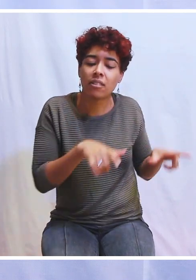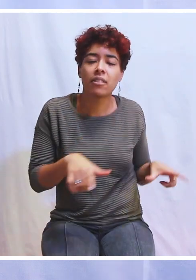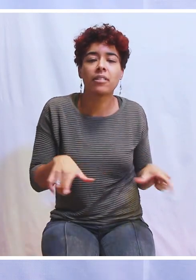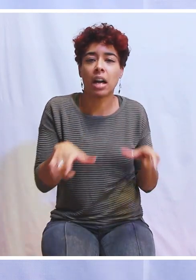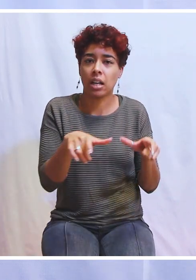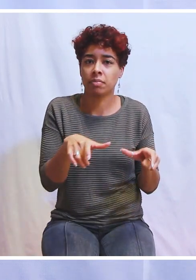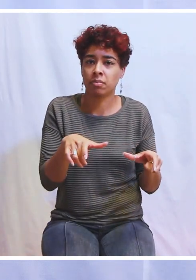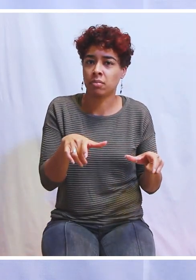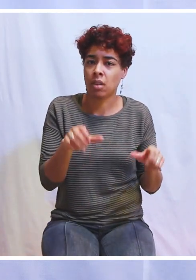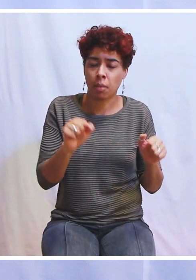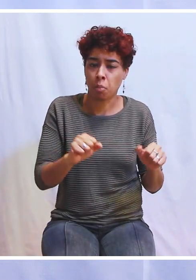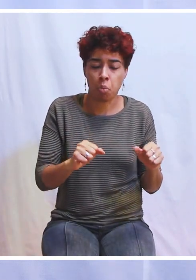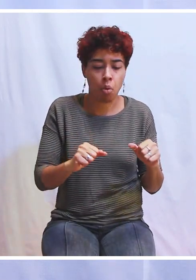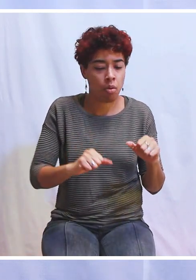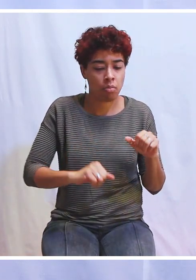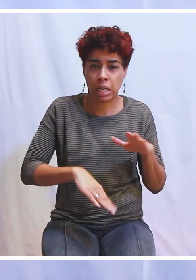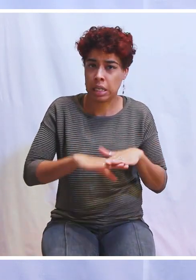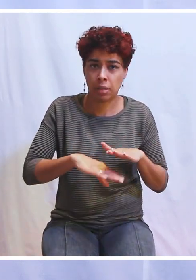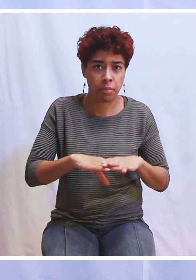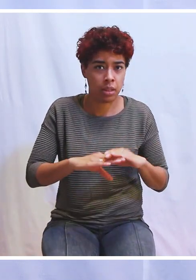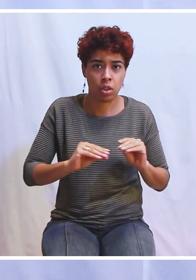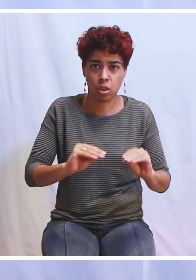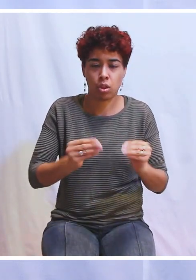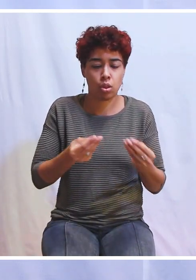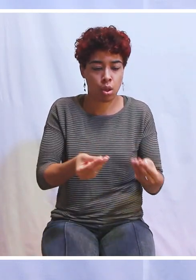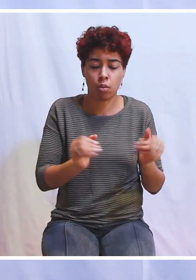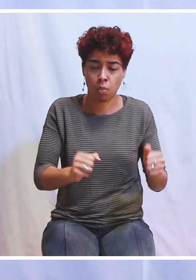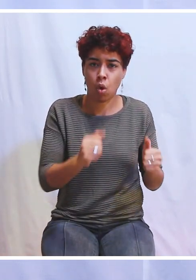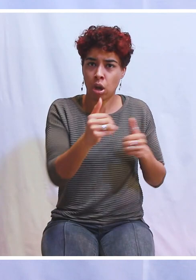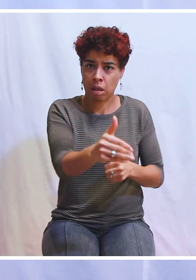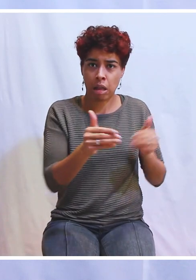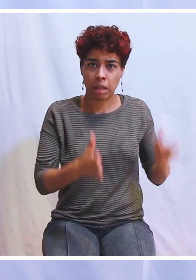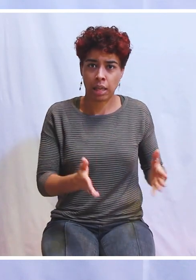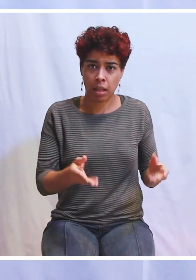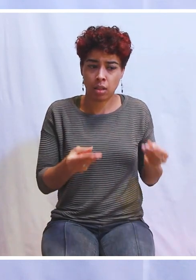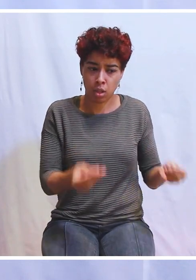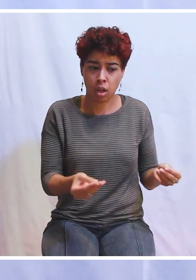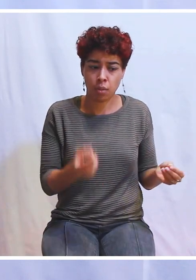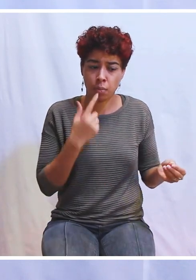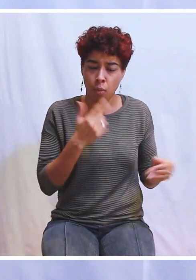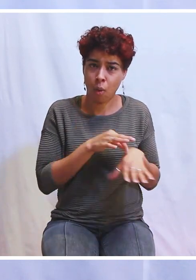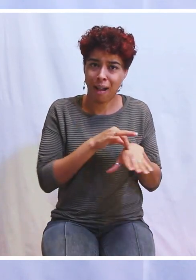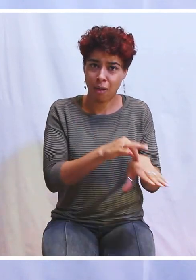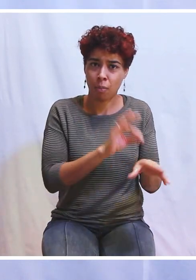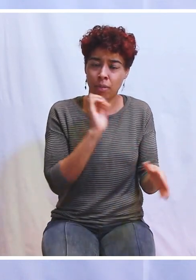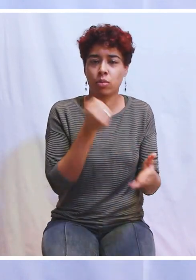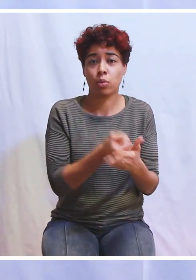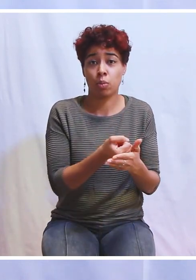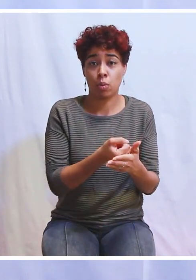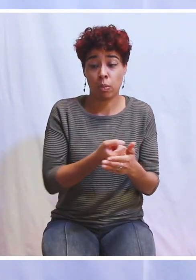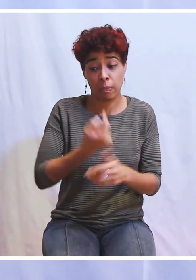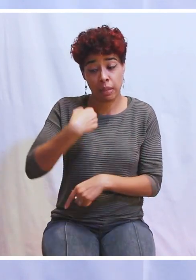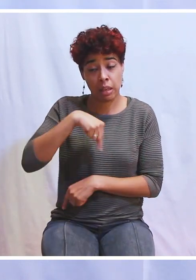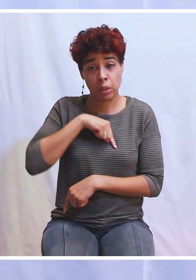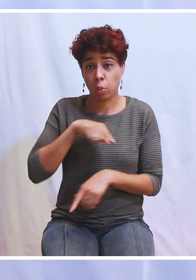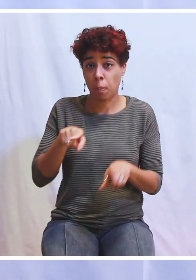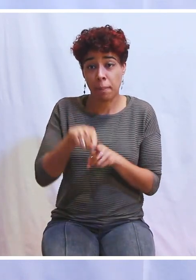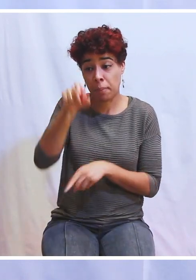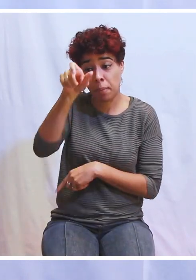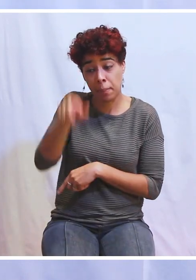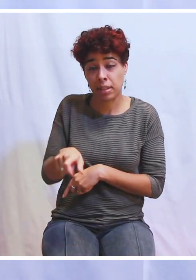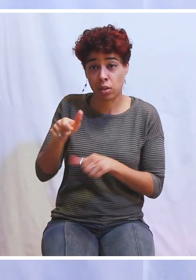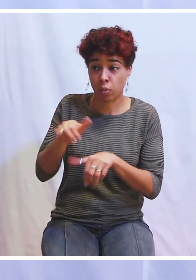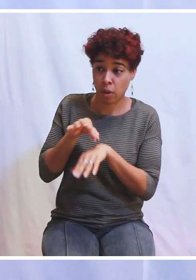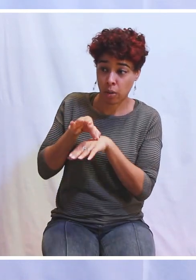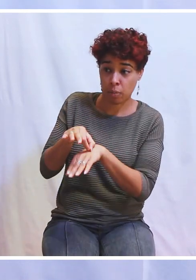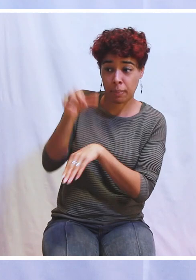suis capable de poser des limites, je suis capable de poser un cadre pour accompagner mon troupeau. Et nous, c'est la même chose quand on accompagne quelqu'un, quand